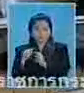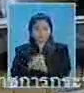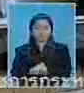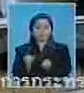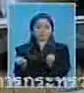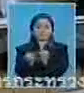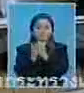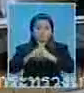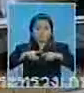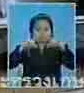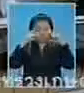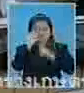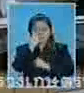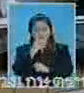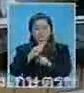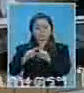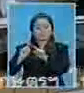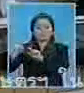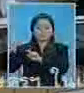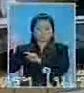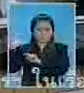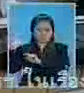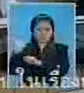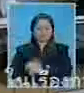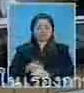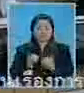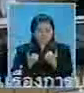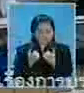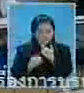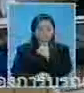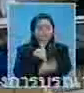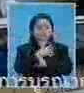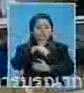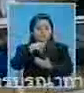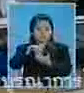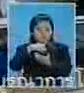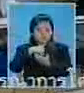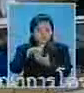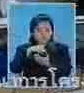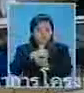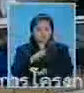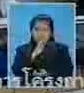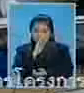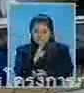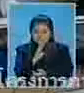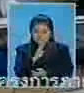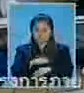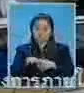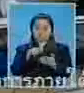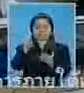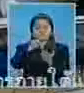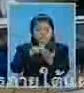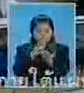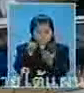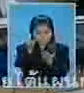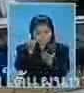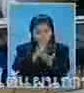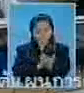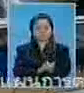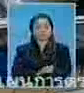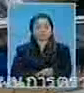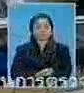กระทบที่มีต่อชื่อเสียงและความเป็นจริงผมจึงถือโอกาสนี้นะครับในการรายงานความเป็นจริงขออนุญาตอ่านต่อนะครับแป๊บเดียวครับ